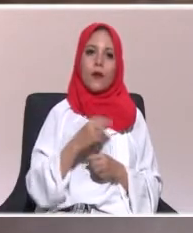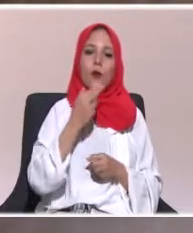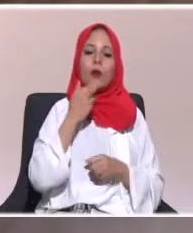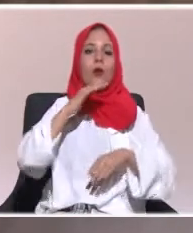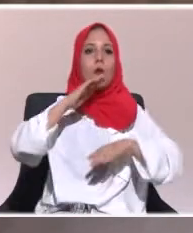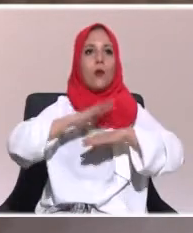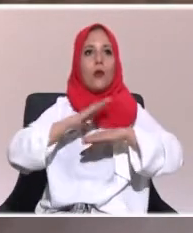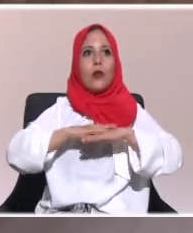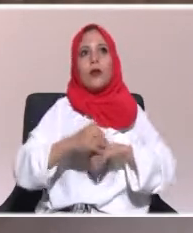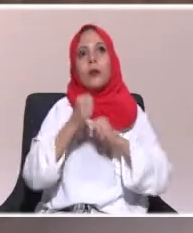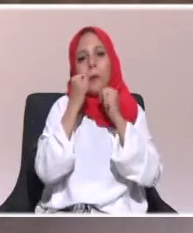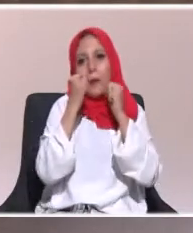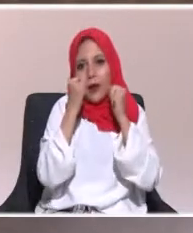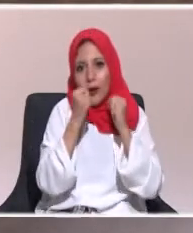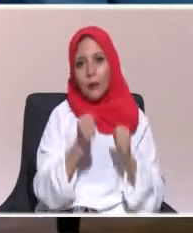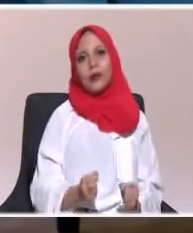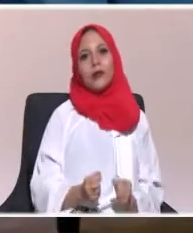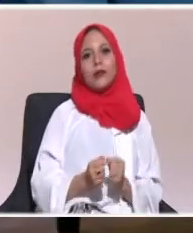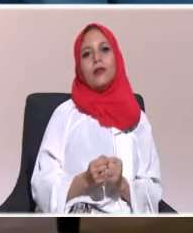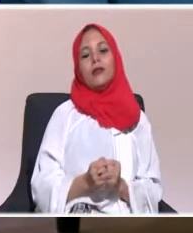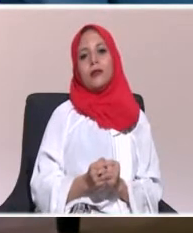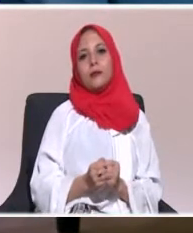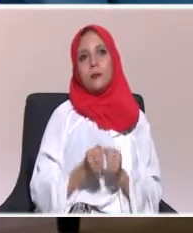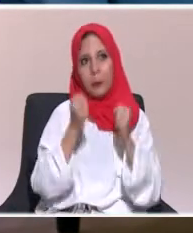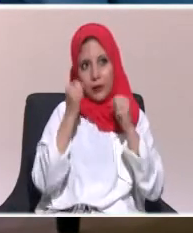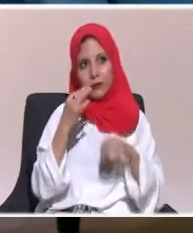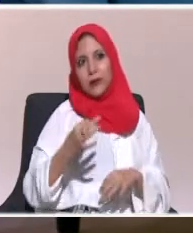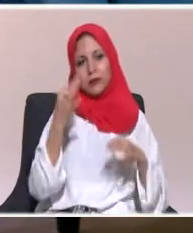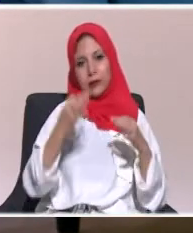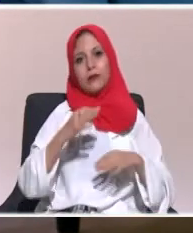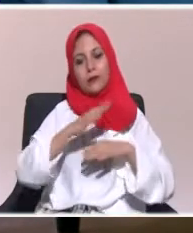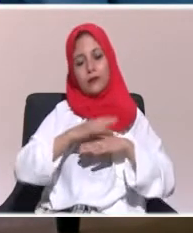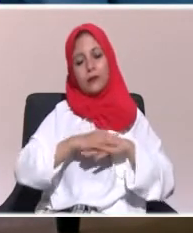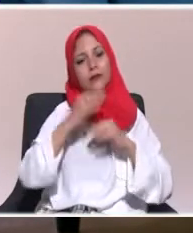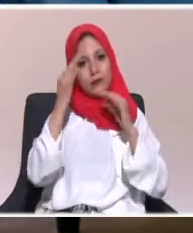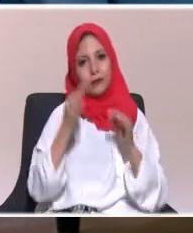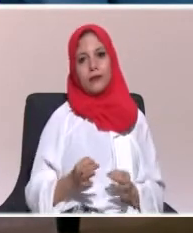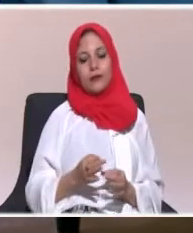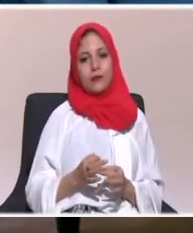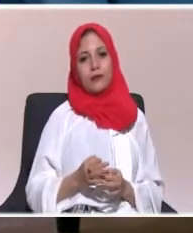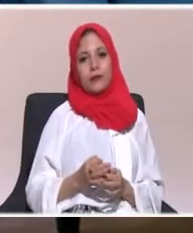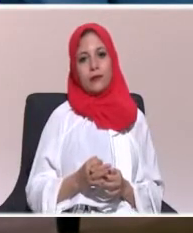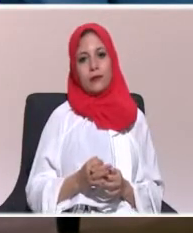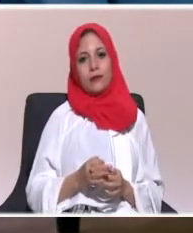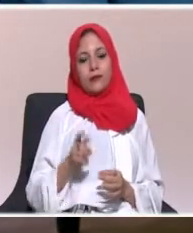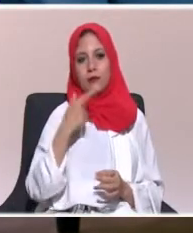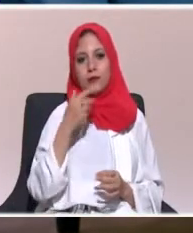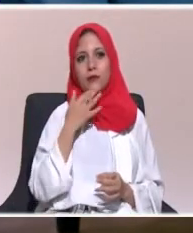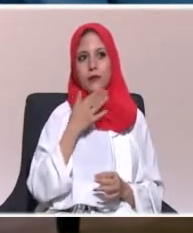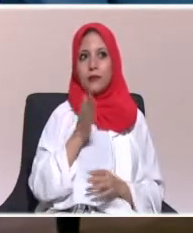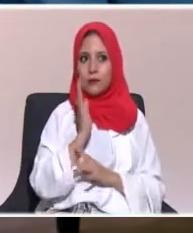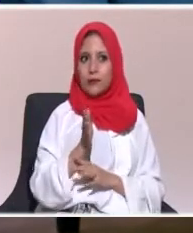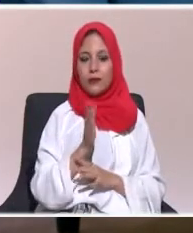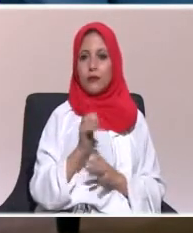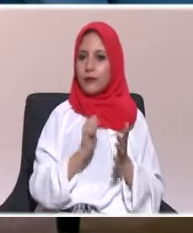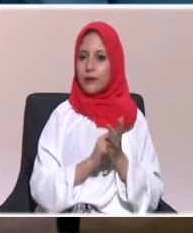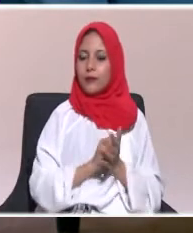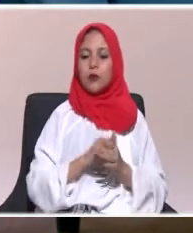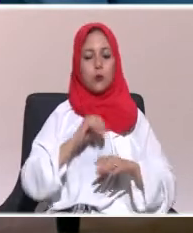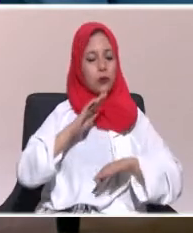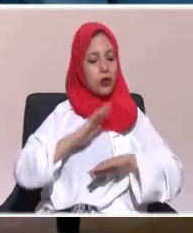مهذب بشكل يعني فظيع، متربي يعني بص طالع من بيت